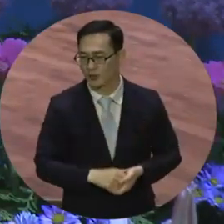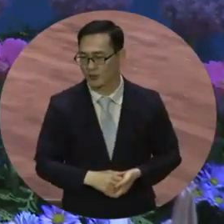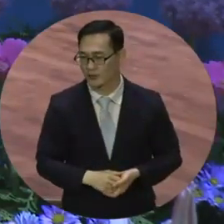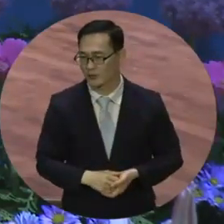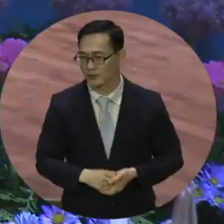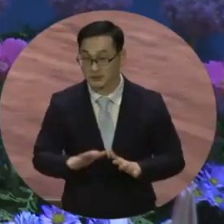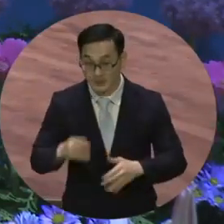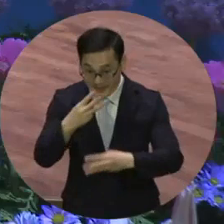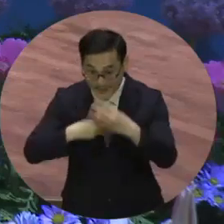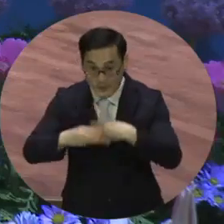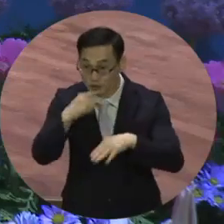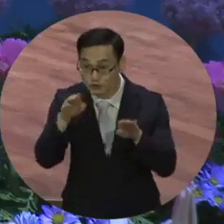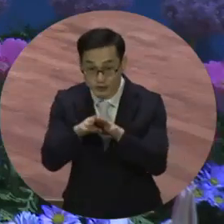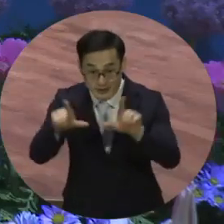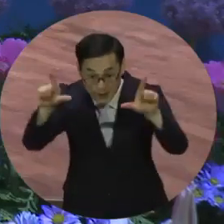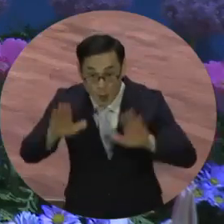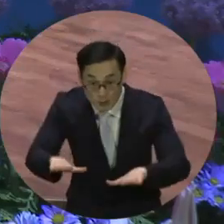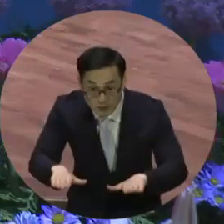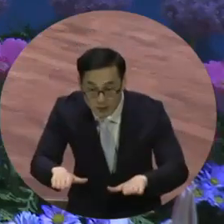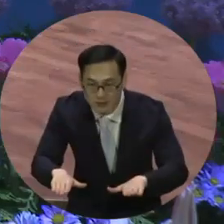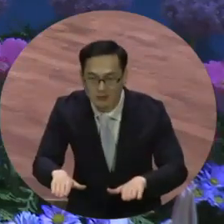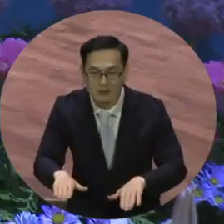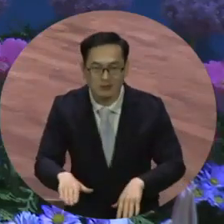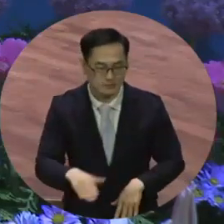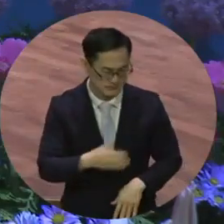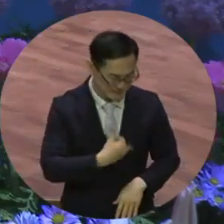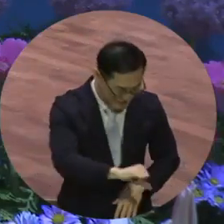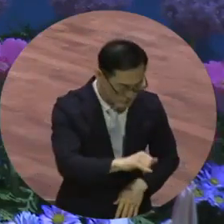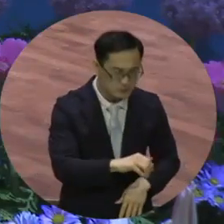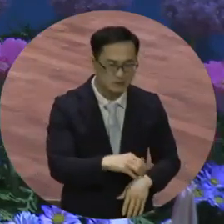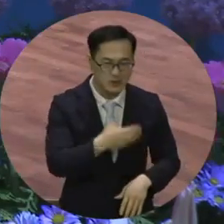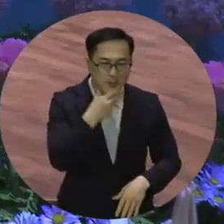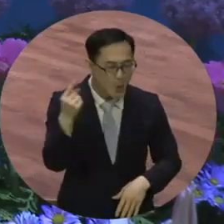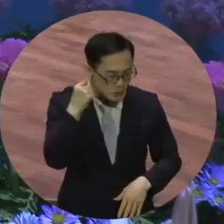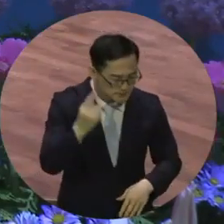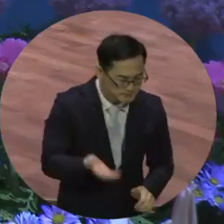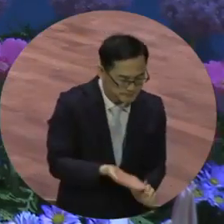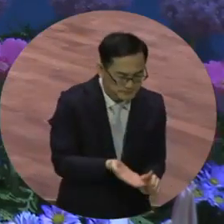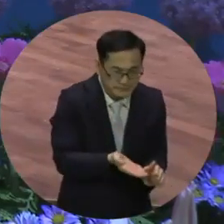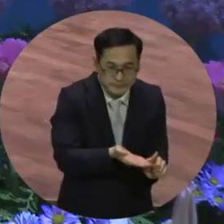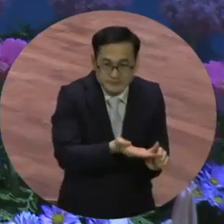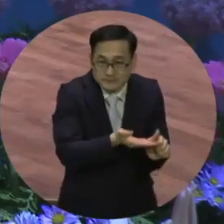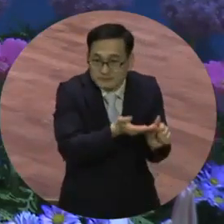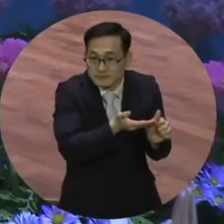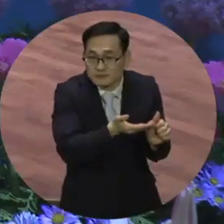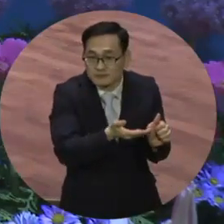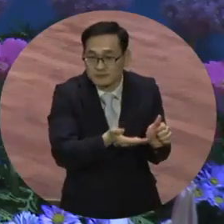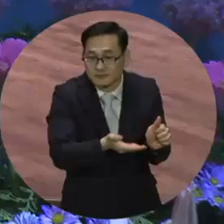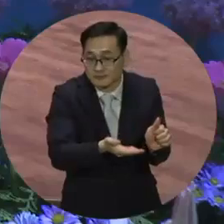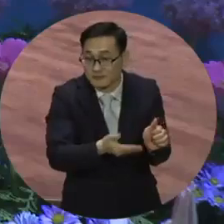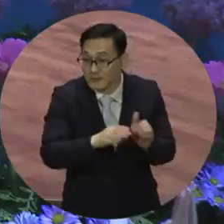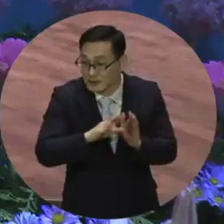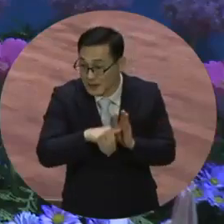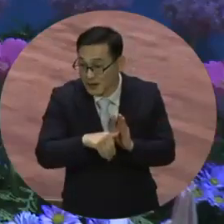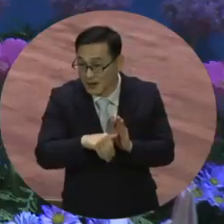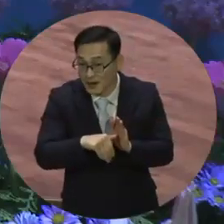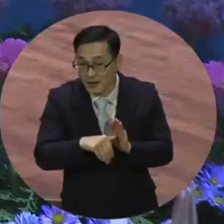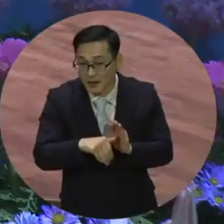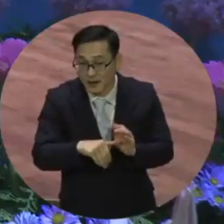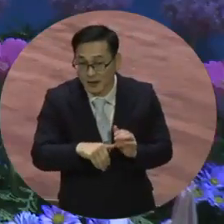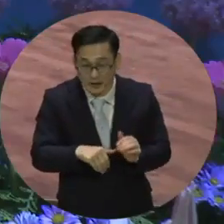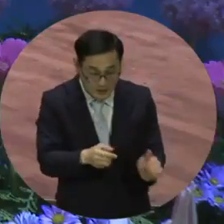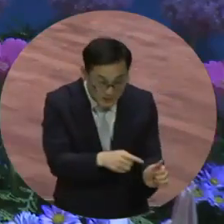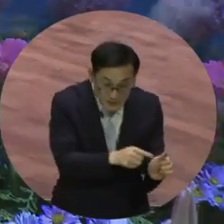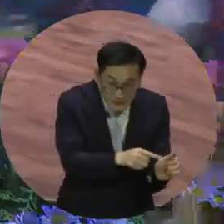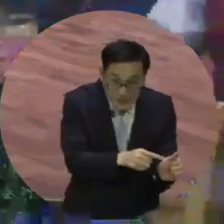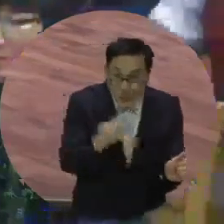렘넌트를 세워가면서 우리가 정말 가지고 있을 영적 정체성이 뭐냐? 우리가 렘넌트의